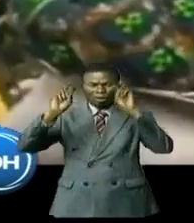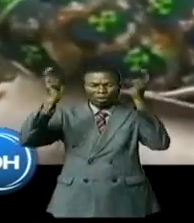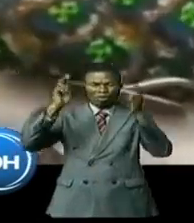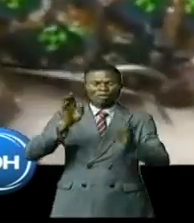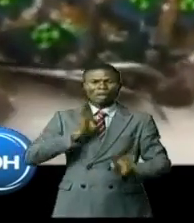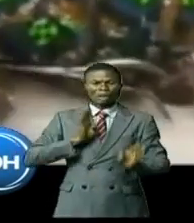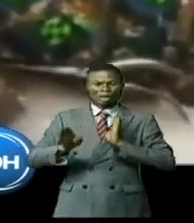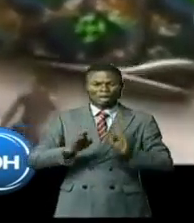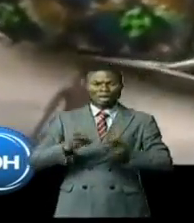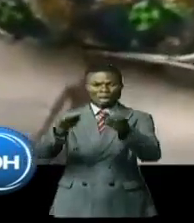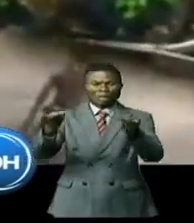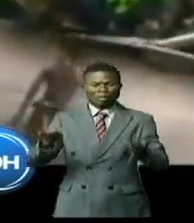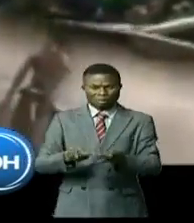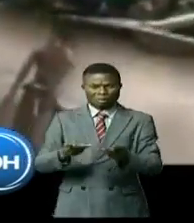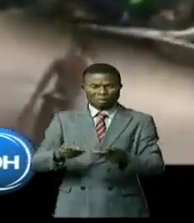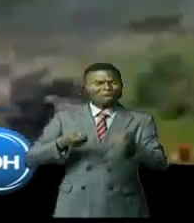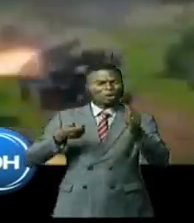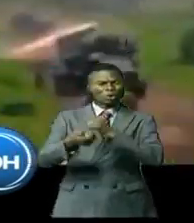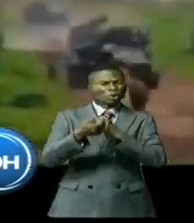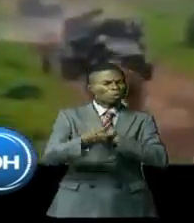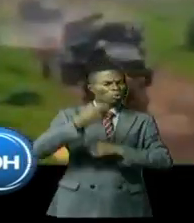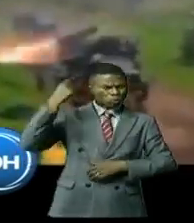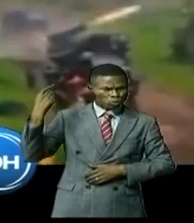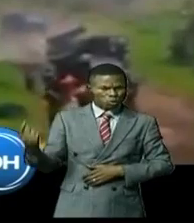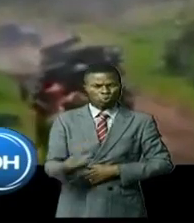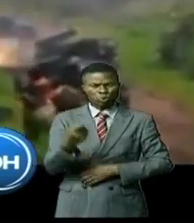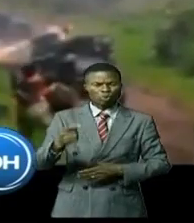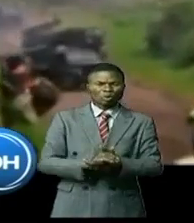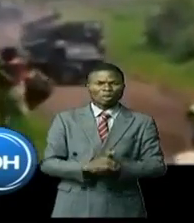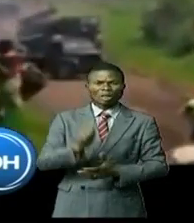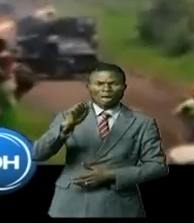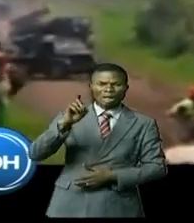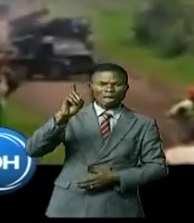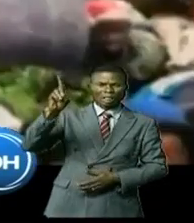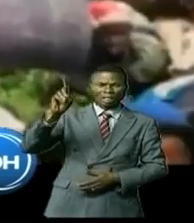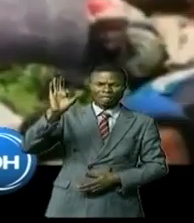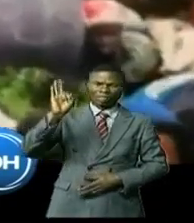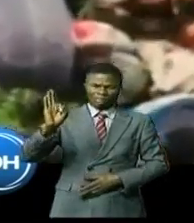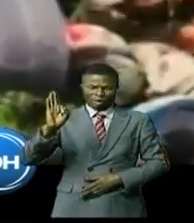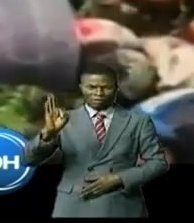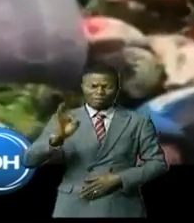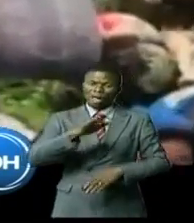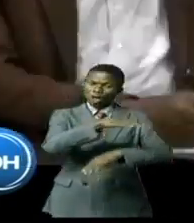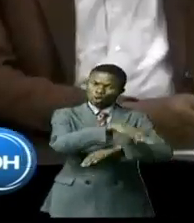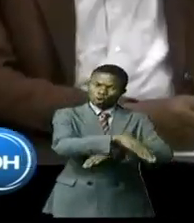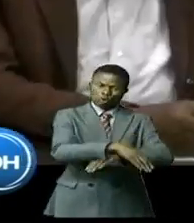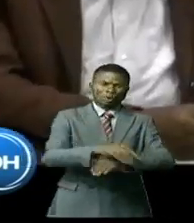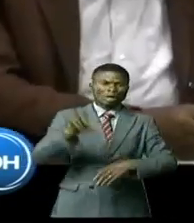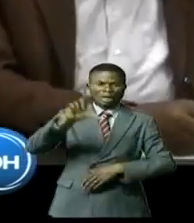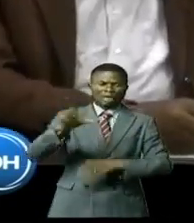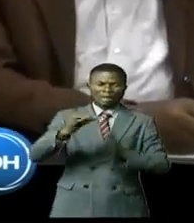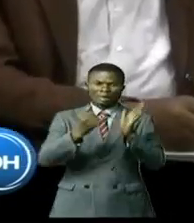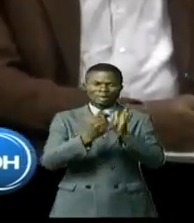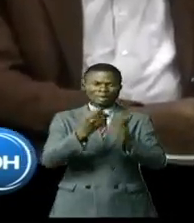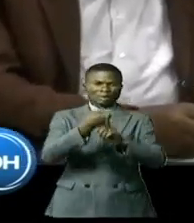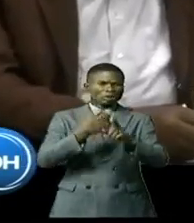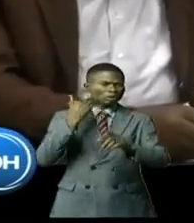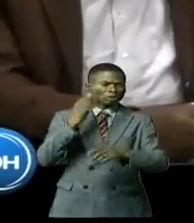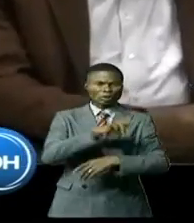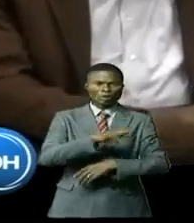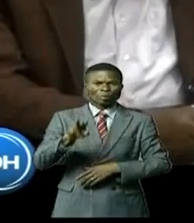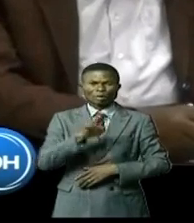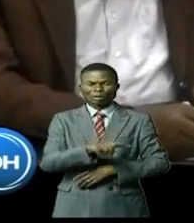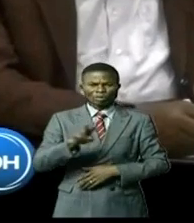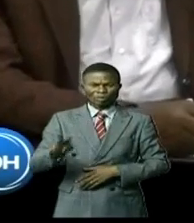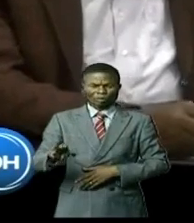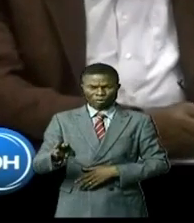zone marquée par les massacres perpétrés par les ADF. C'est tard dans la soirée du lundi 6 juin 2022